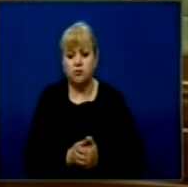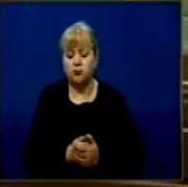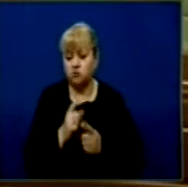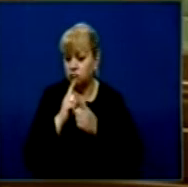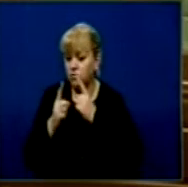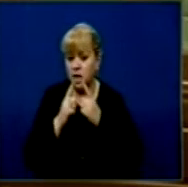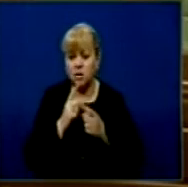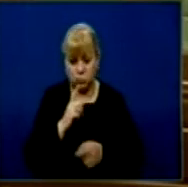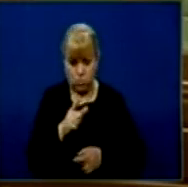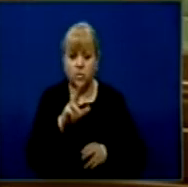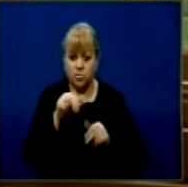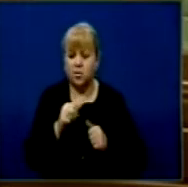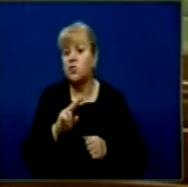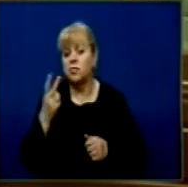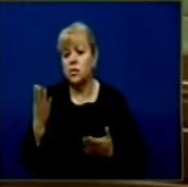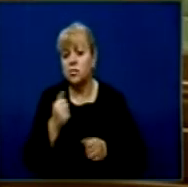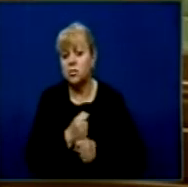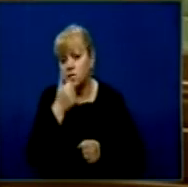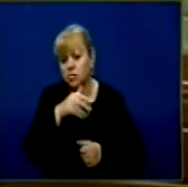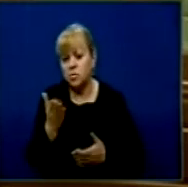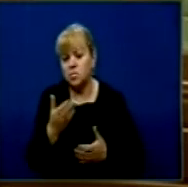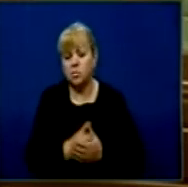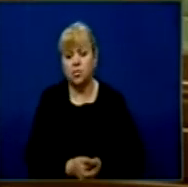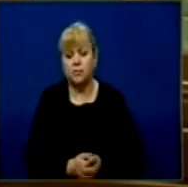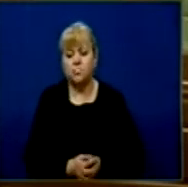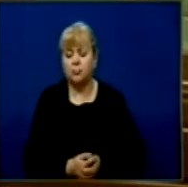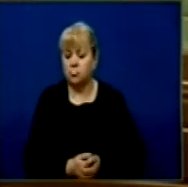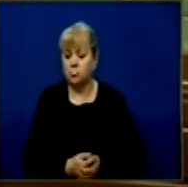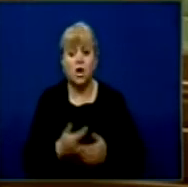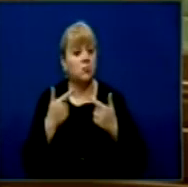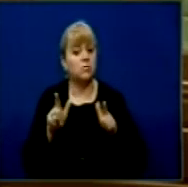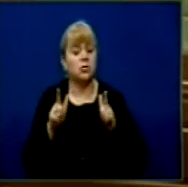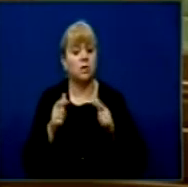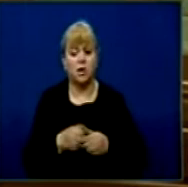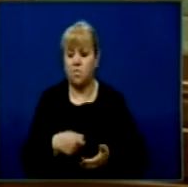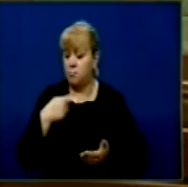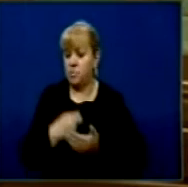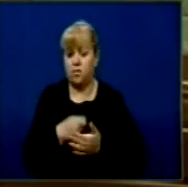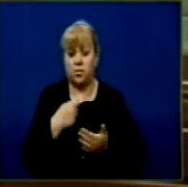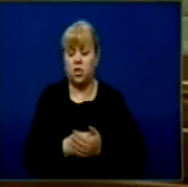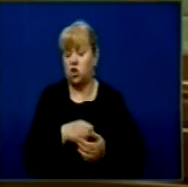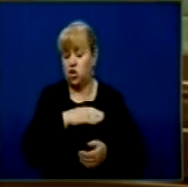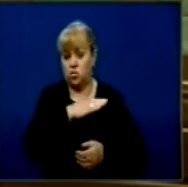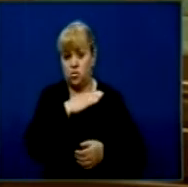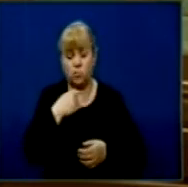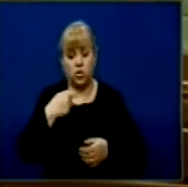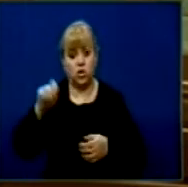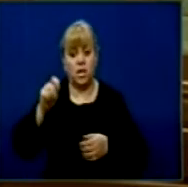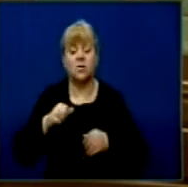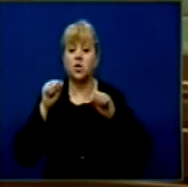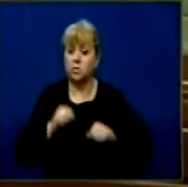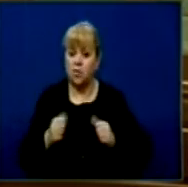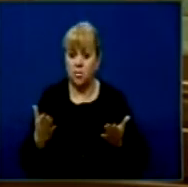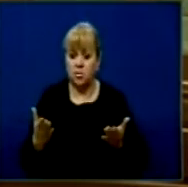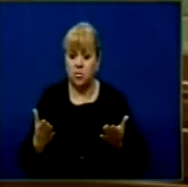Serbinë, çka tjetër bëni ju? Pra, është një pyetje shumë legjitime, se ne e paguajmë shumë shtrajt në qeveri, e cila nga kryeministri morën vesh që s'po bëj ka pash asnjë